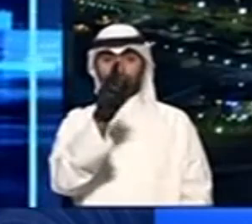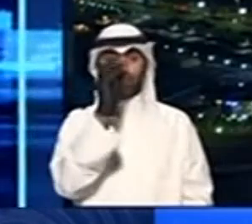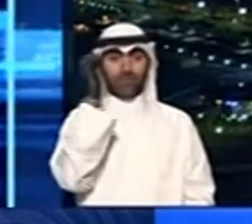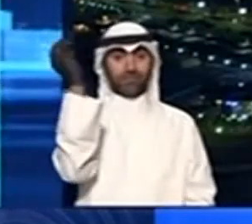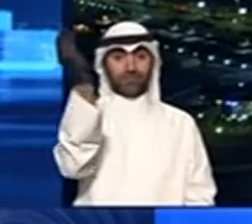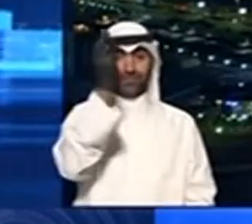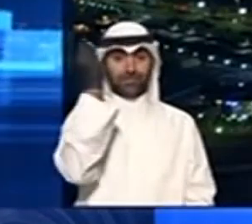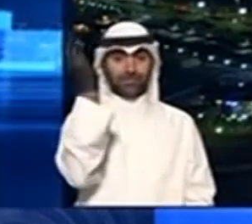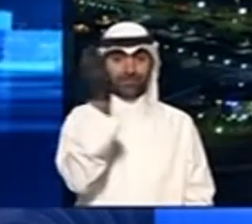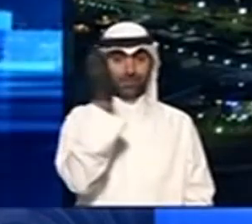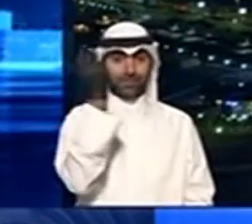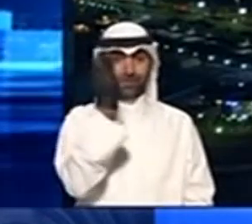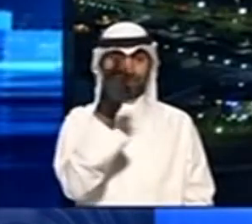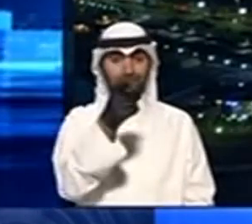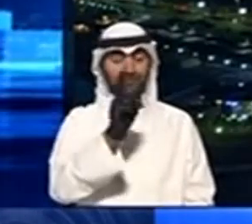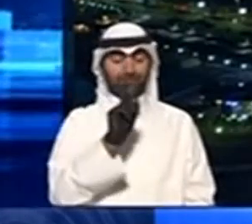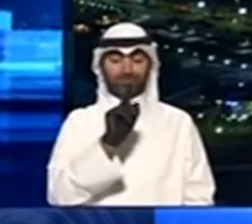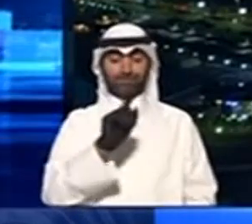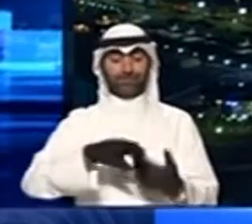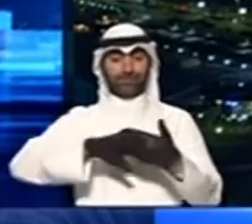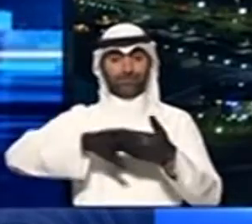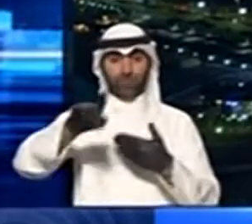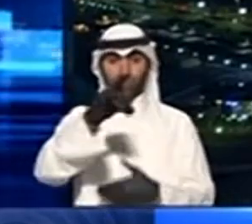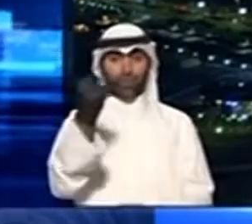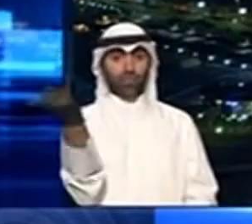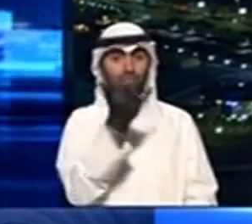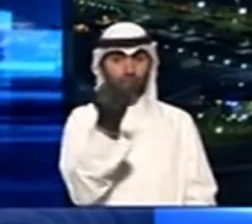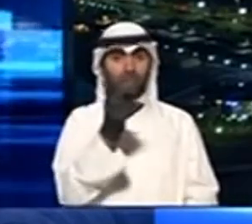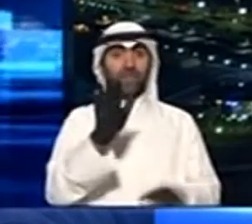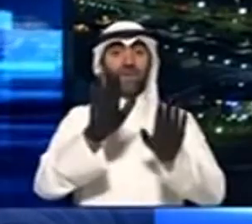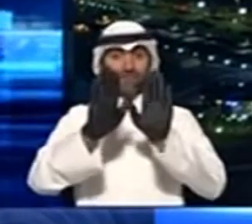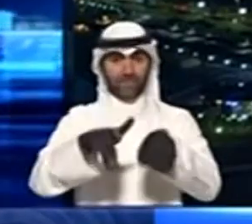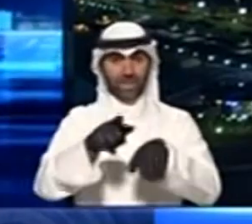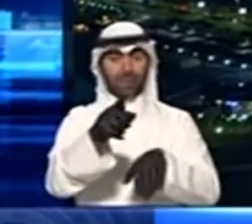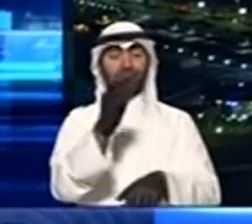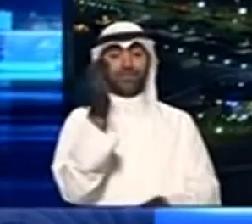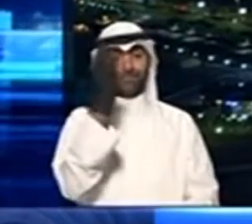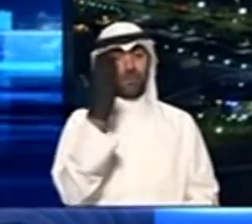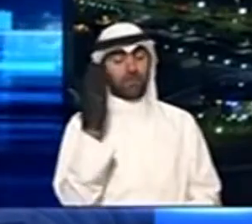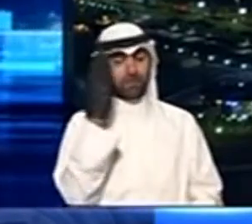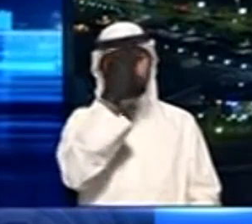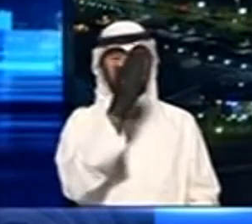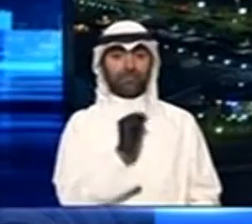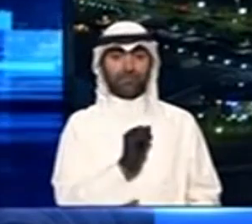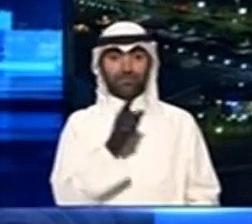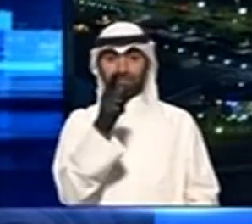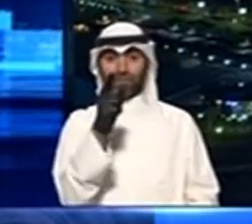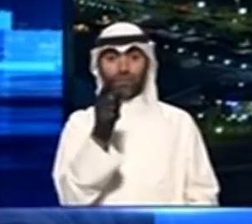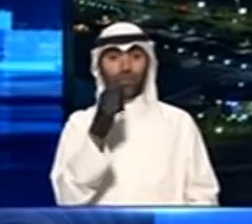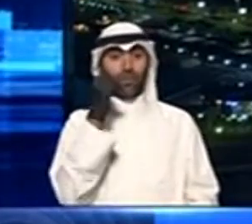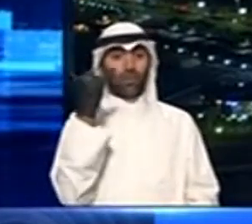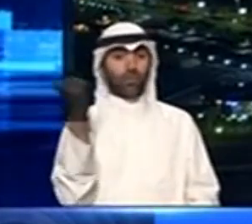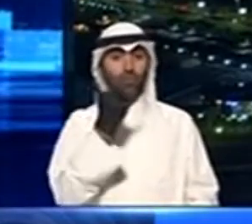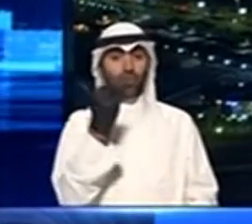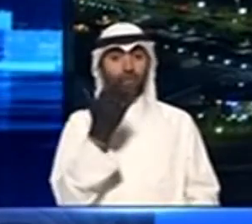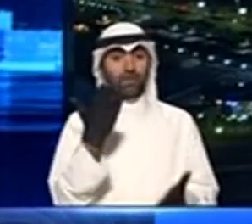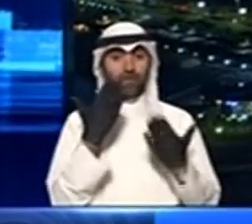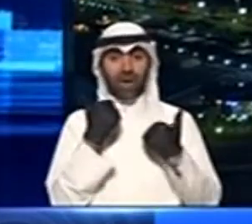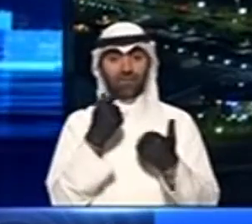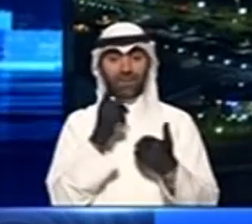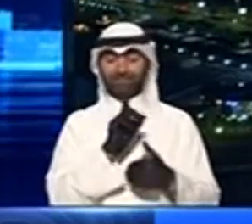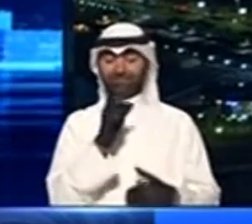ومن المرضى المزمنين، بالإضافة إلى تفادي حقيقة المشاوير اللي ما